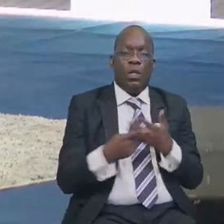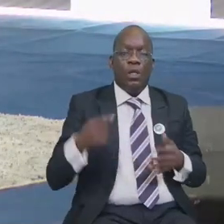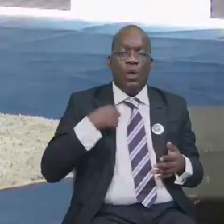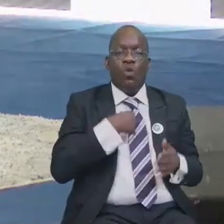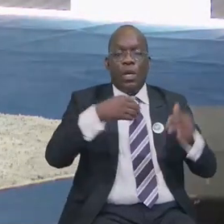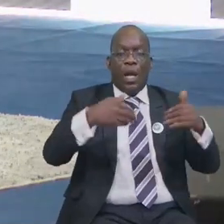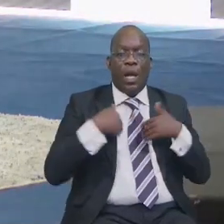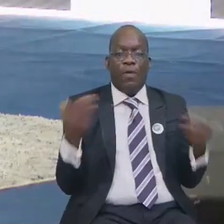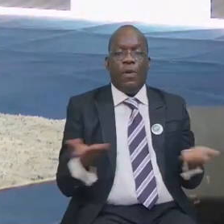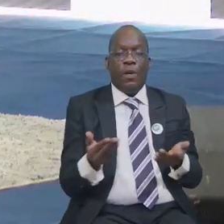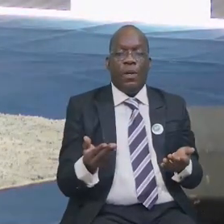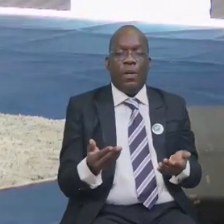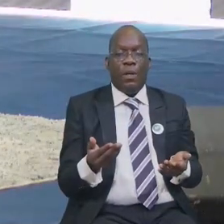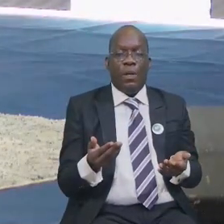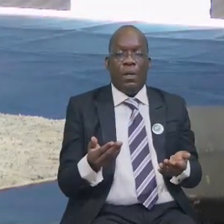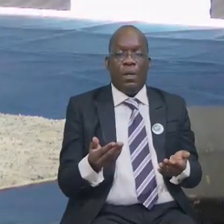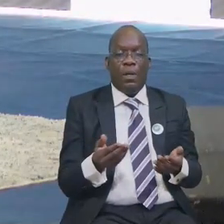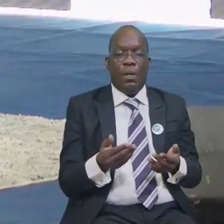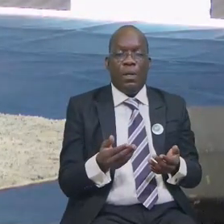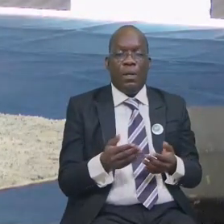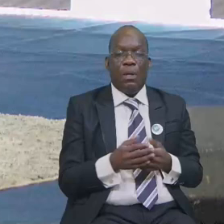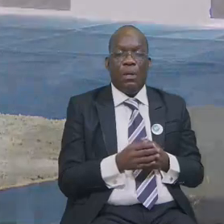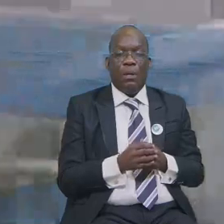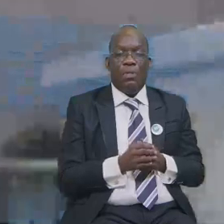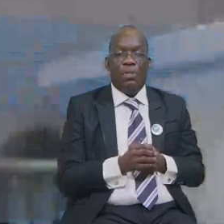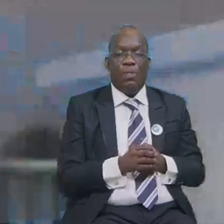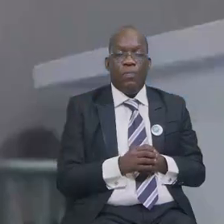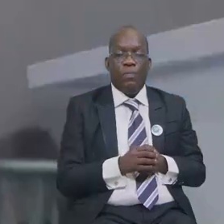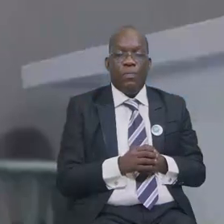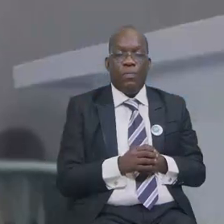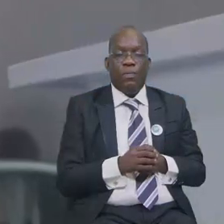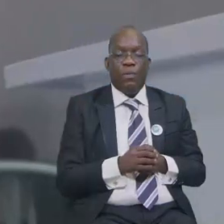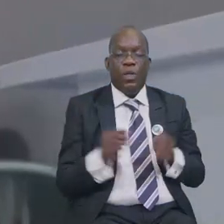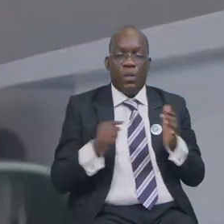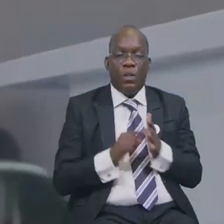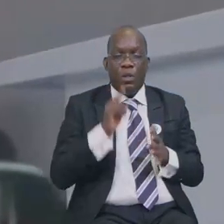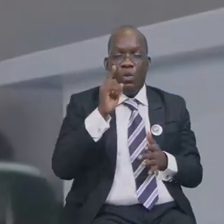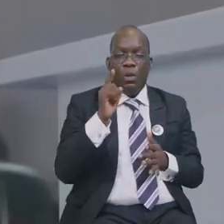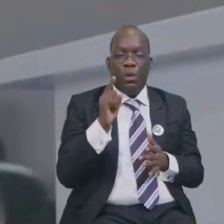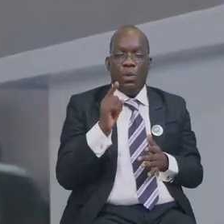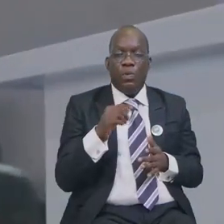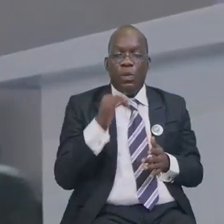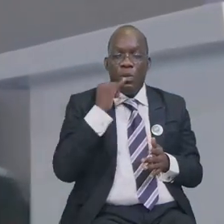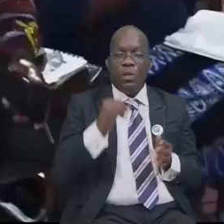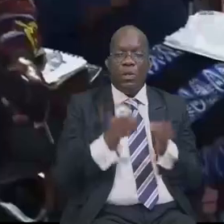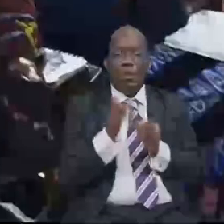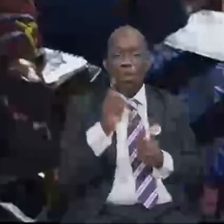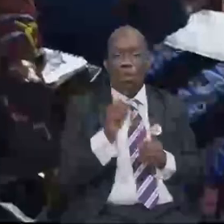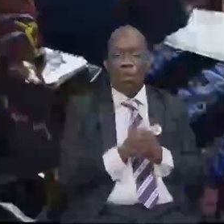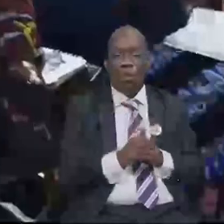Nigeria, j'ai visité plusieurs endroits. Mais ceci-là, c'est le premier.